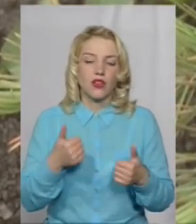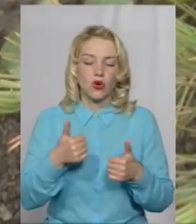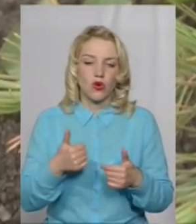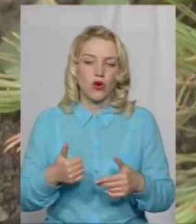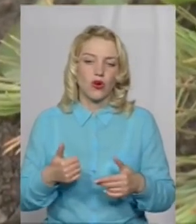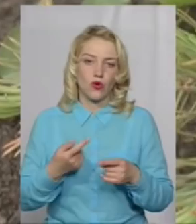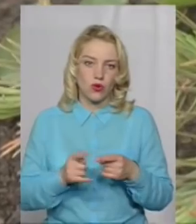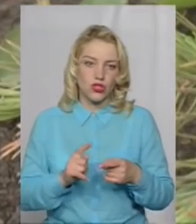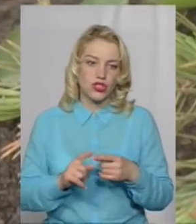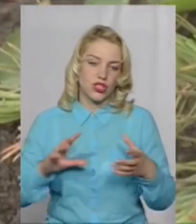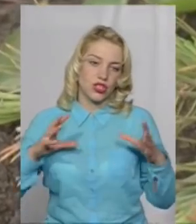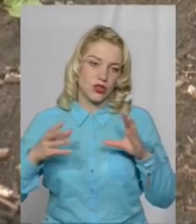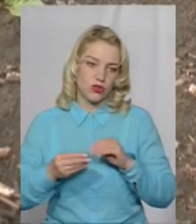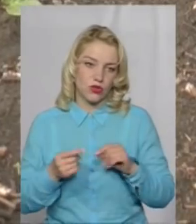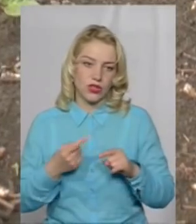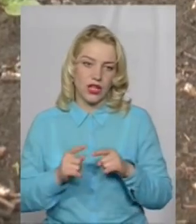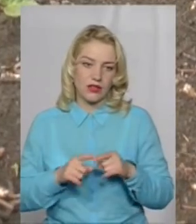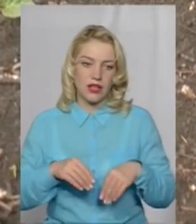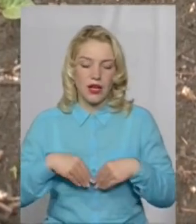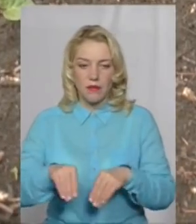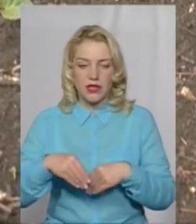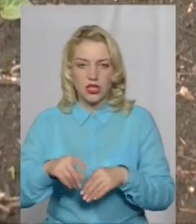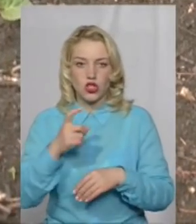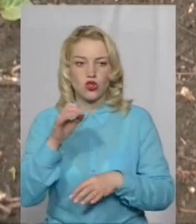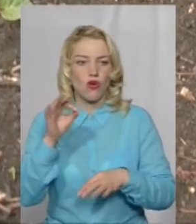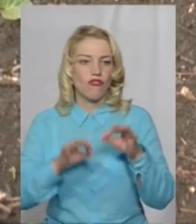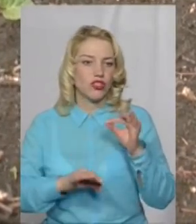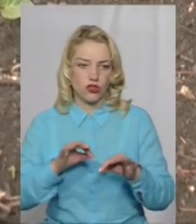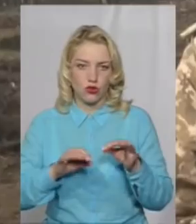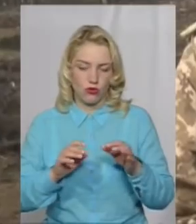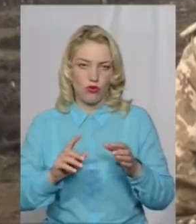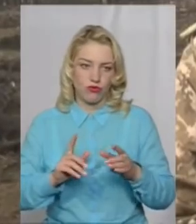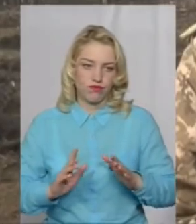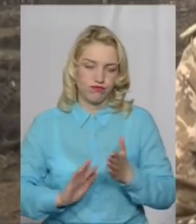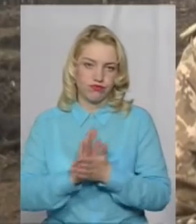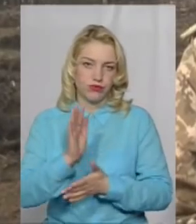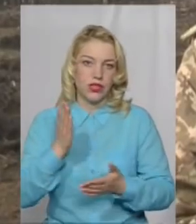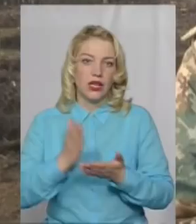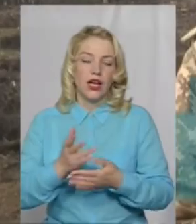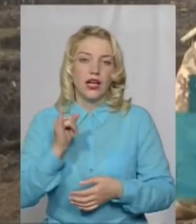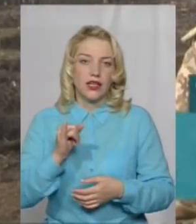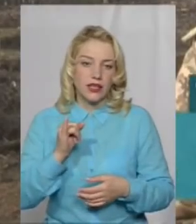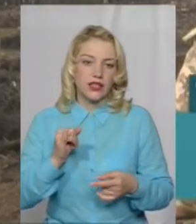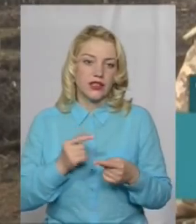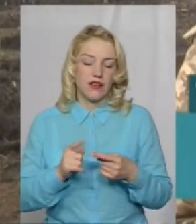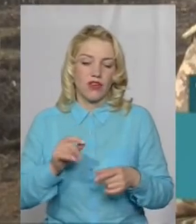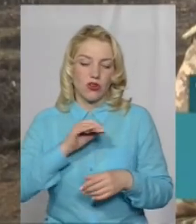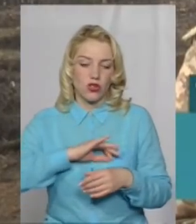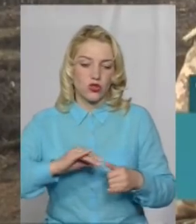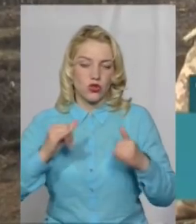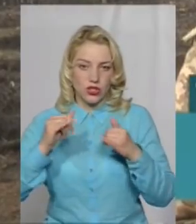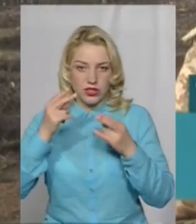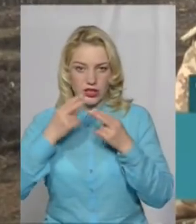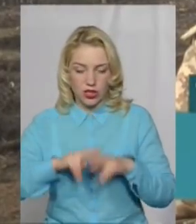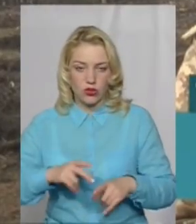цих посаджених сінців із закритою кореневою системою 100%, каже Віталій Гаврилюк. Використання сучасних технологій, сучасних методів